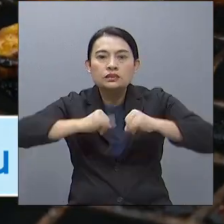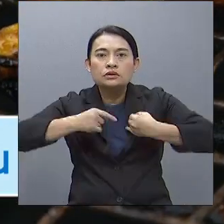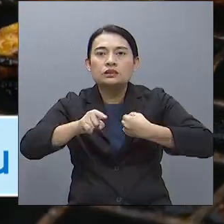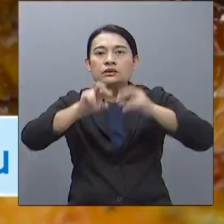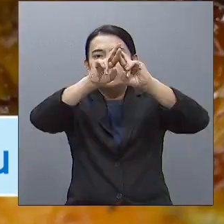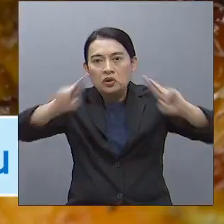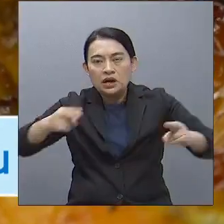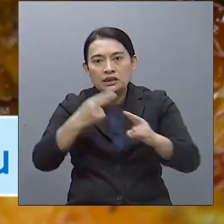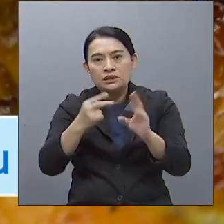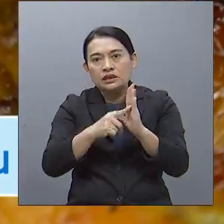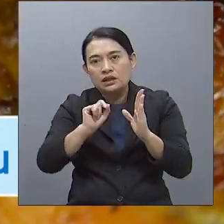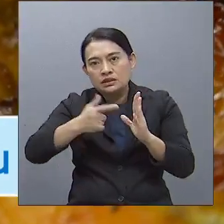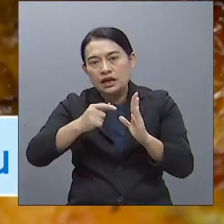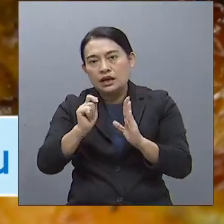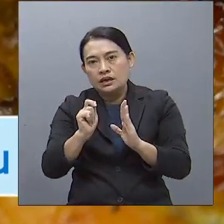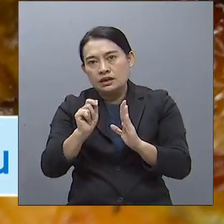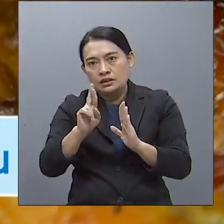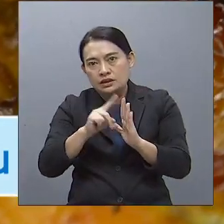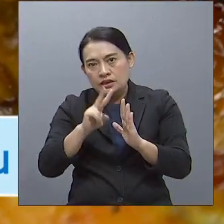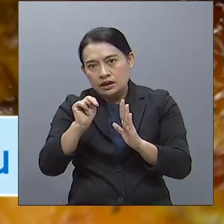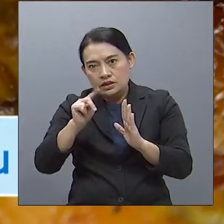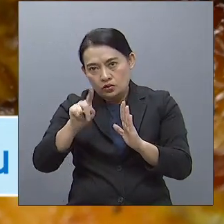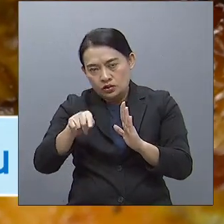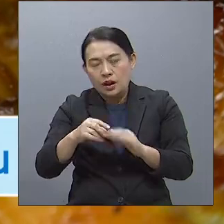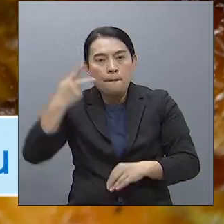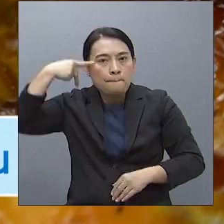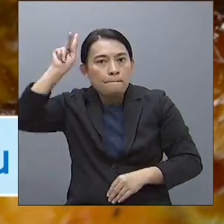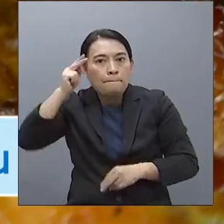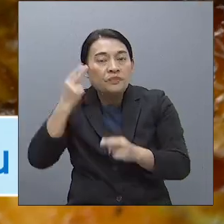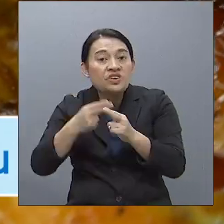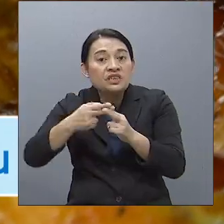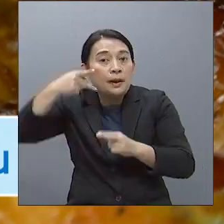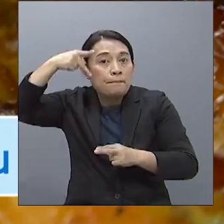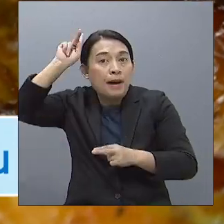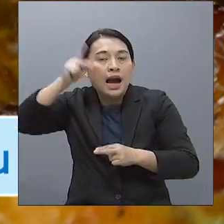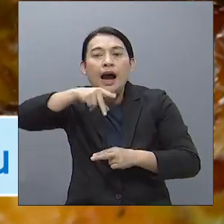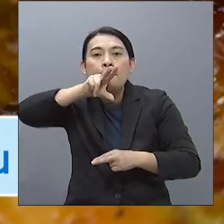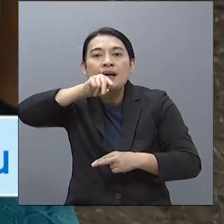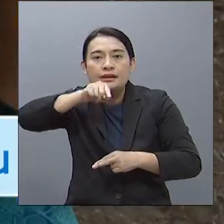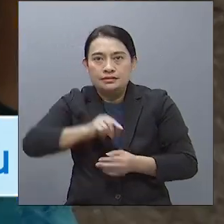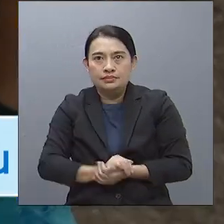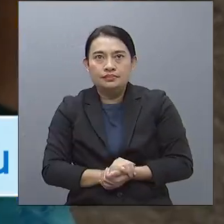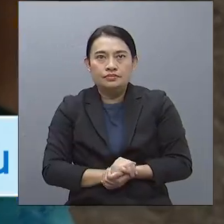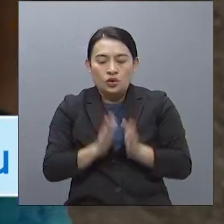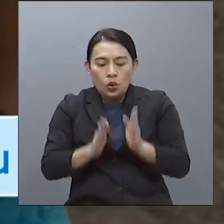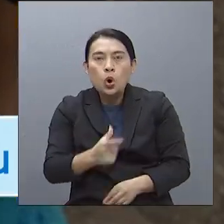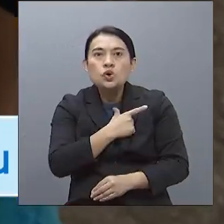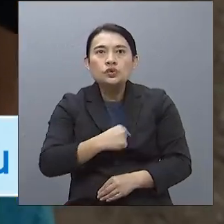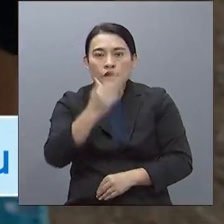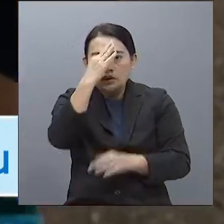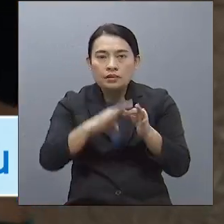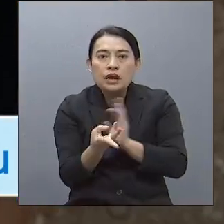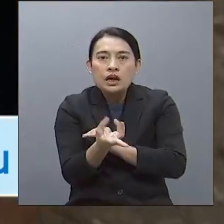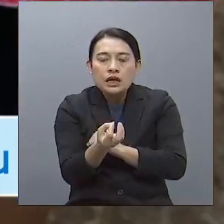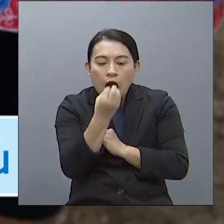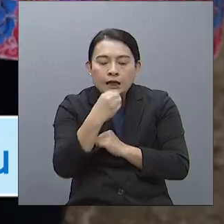อรุณมหาวรรณตันหรือคุณป้าเป็ดคุณป้าเป็ดบอกว่าสูตรนี้เป็นสูตรที่คิดเองความอร่อยที่ลูกค้าติดใจก็คือข้าวที่รสชาติกลม